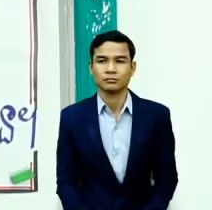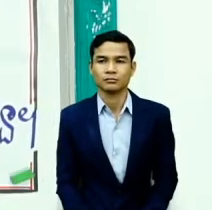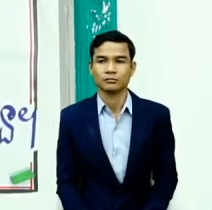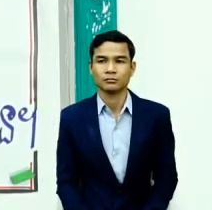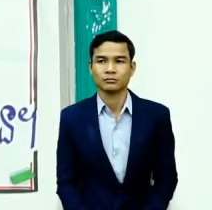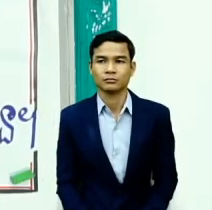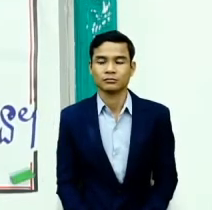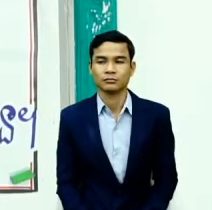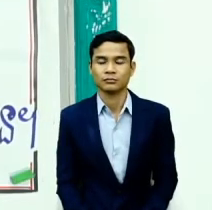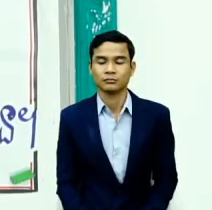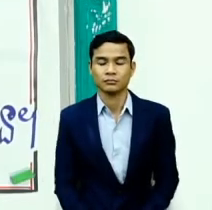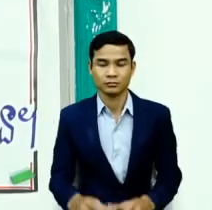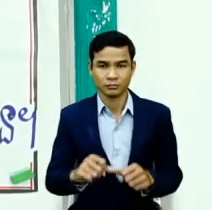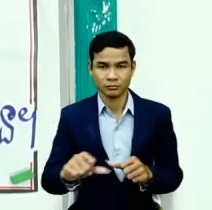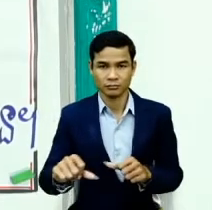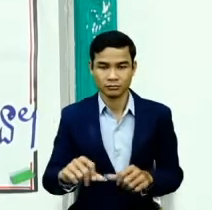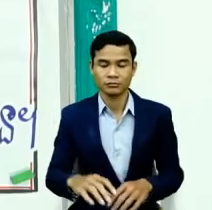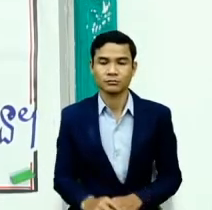chà tới tiết